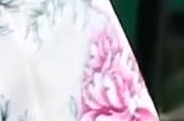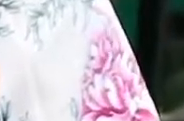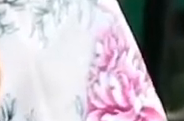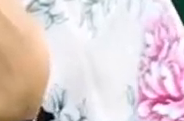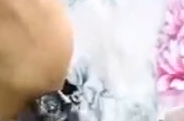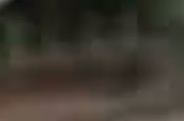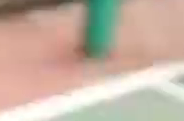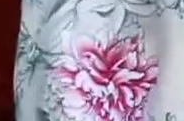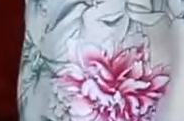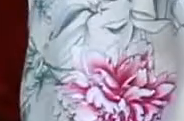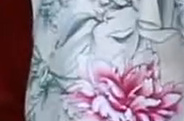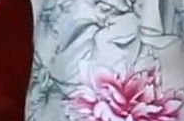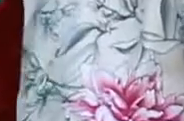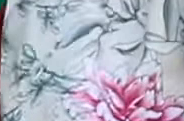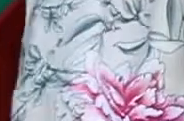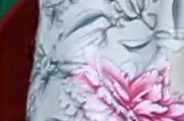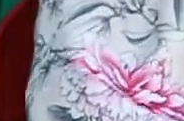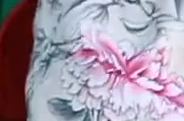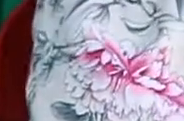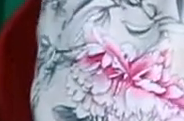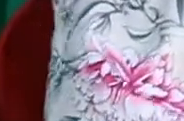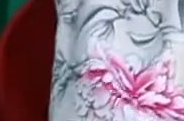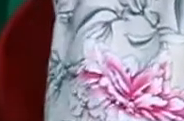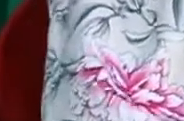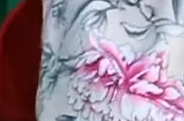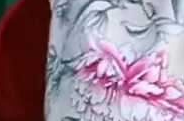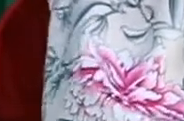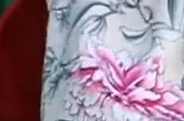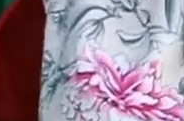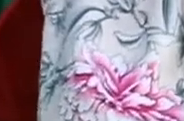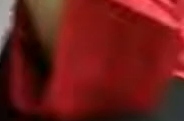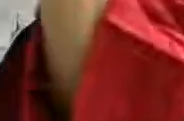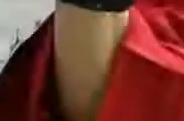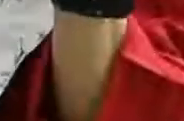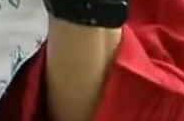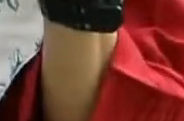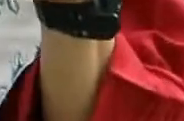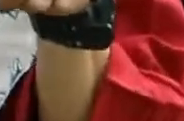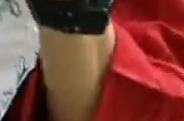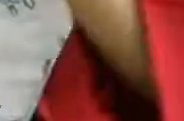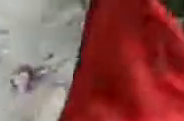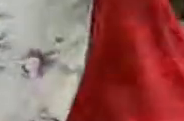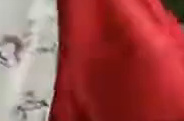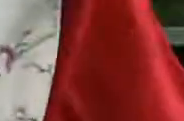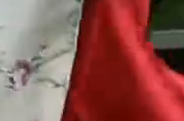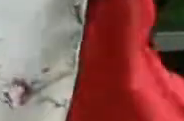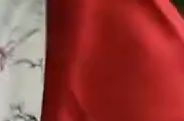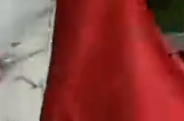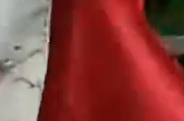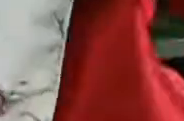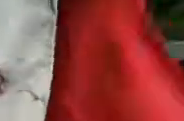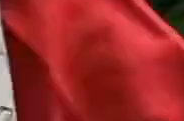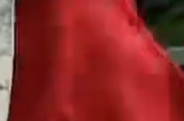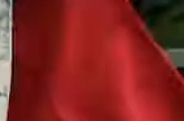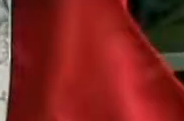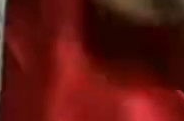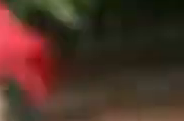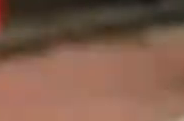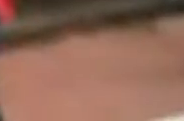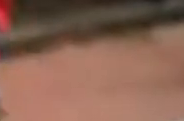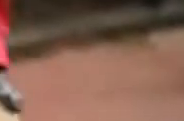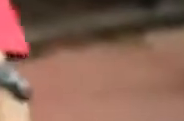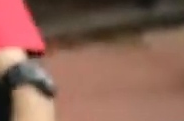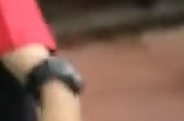Oke hanya di channel untuk SMP ypii Pulogadung jangan lupa ya setan-setan